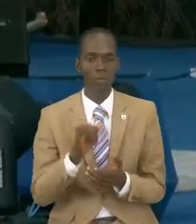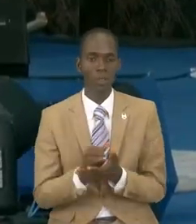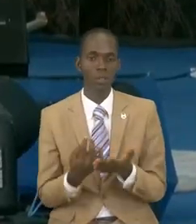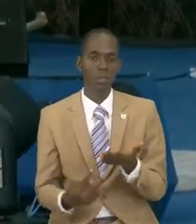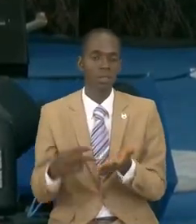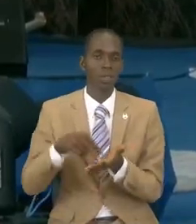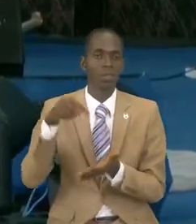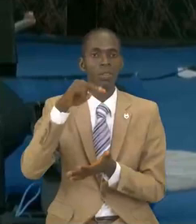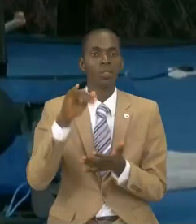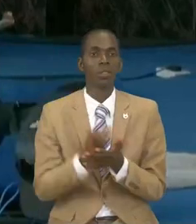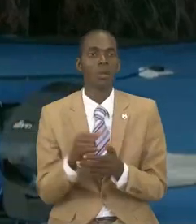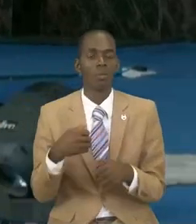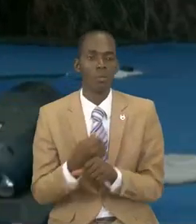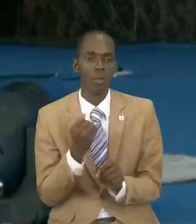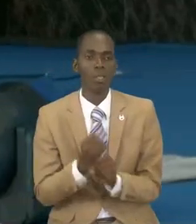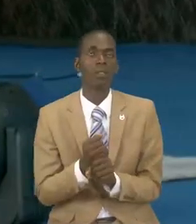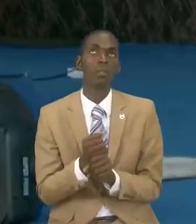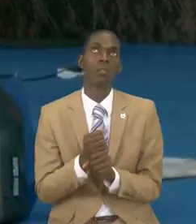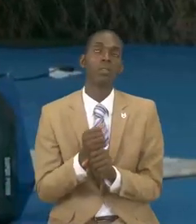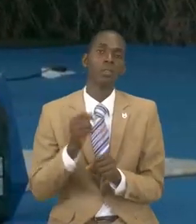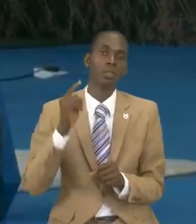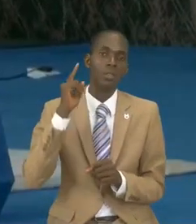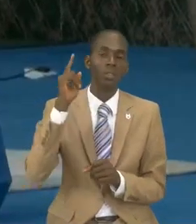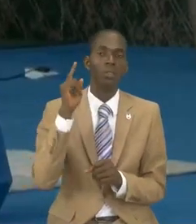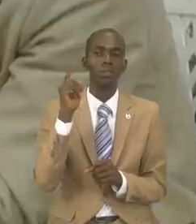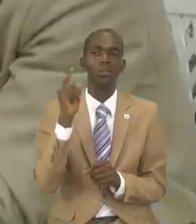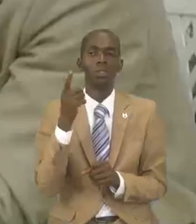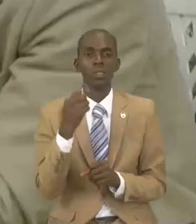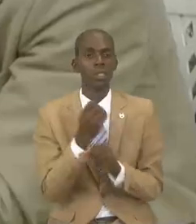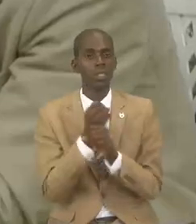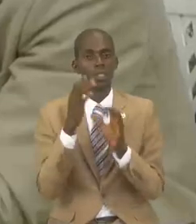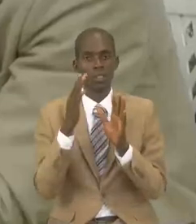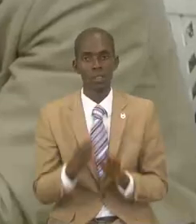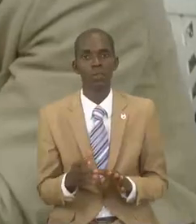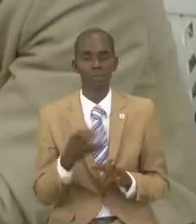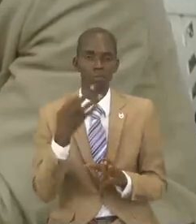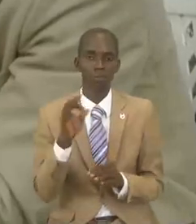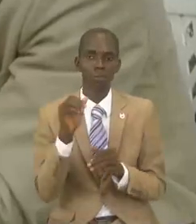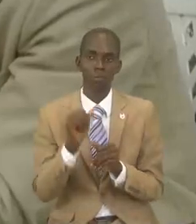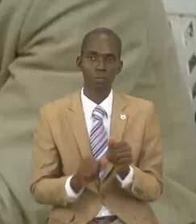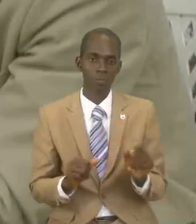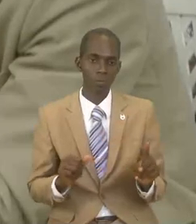cette résurrection qui a fait de lui le